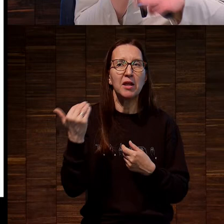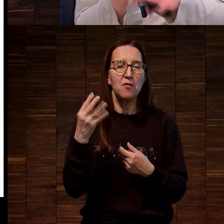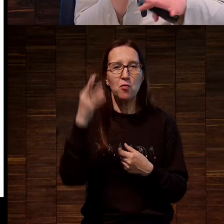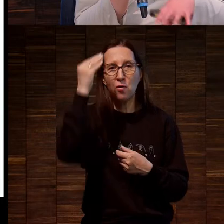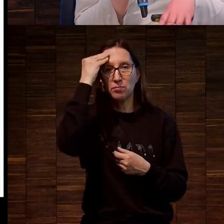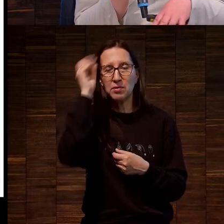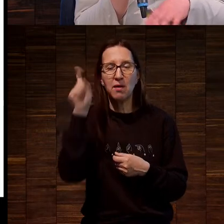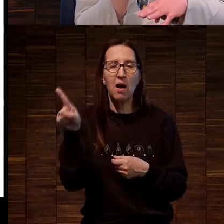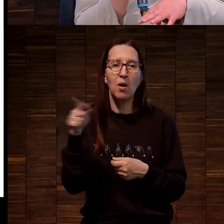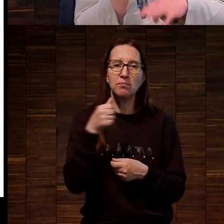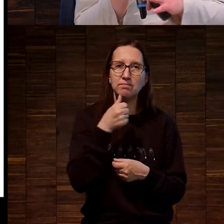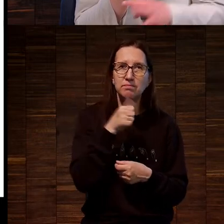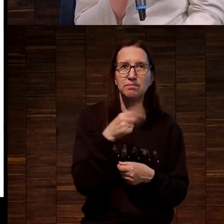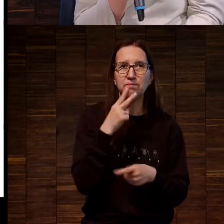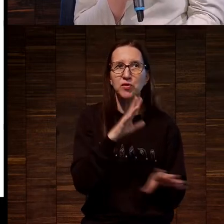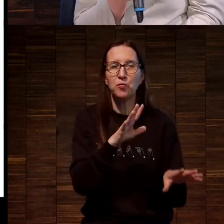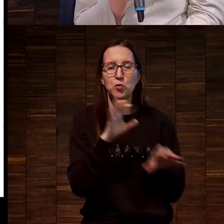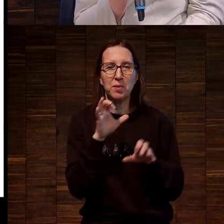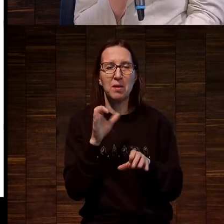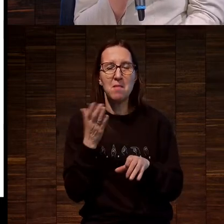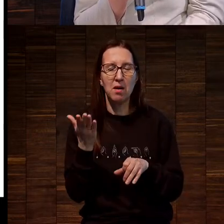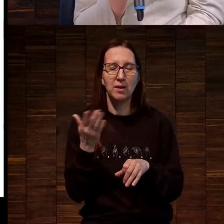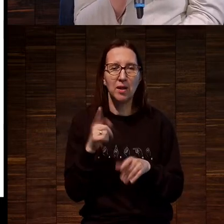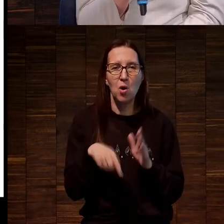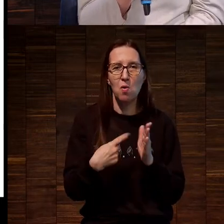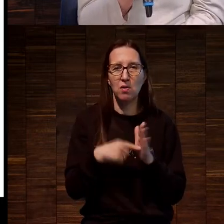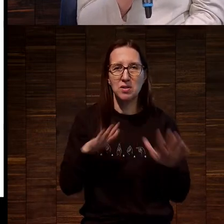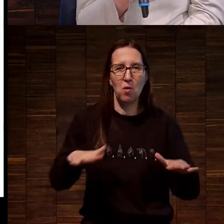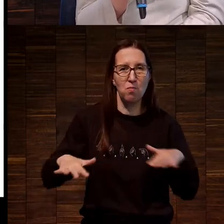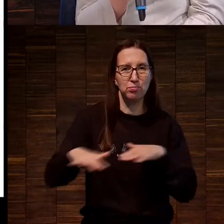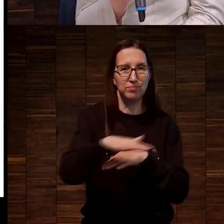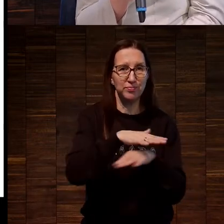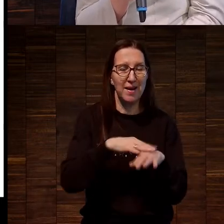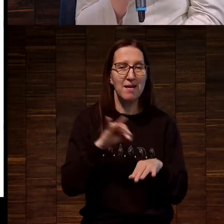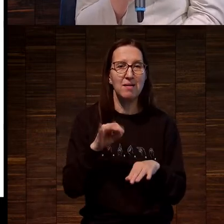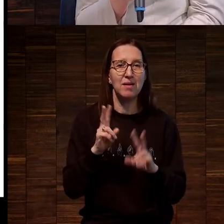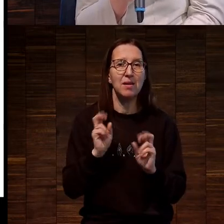он переживает городское пространство и как он может